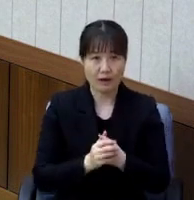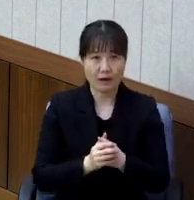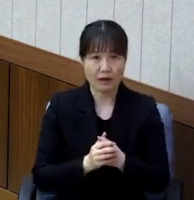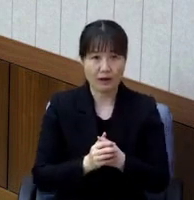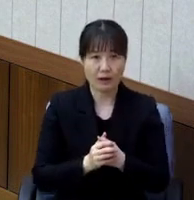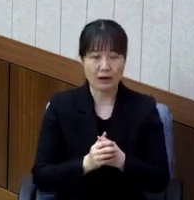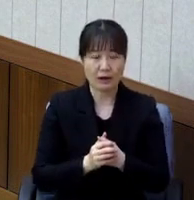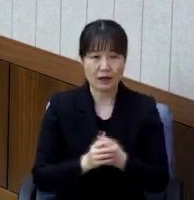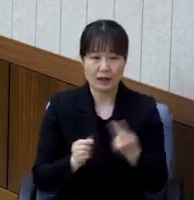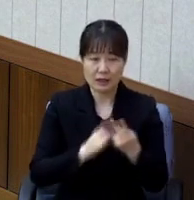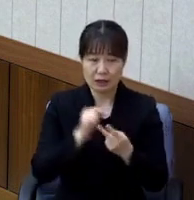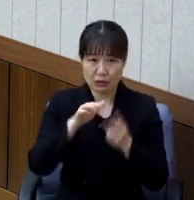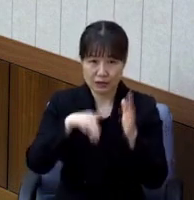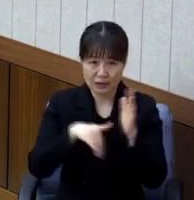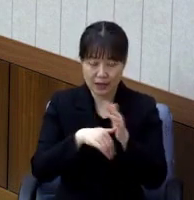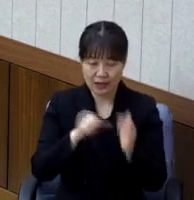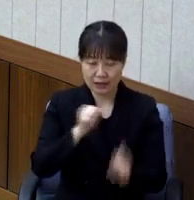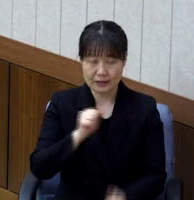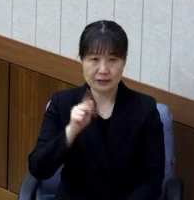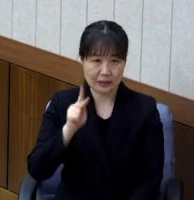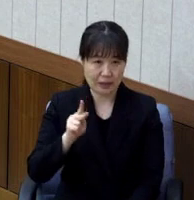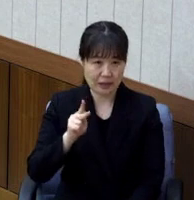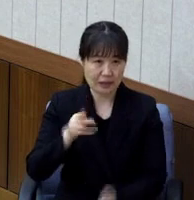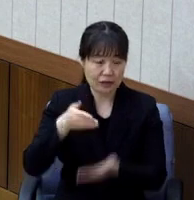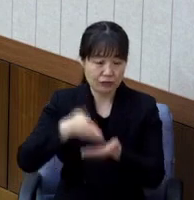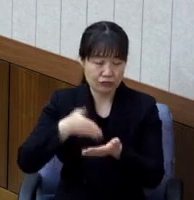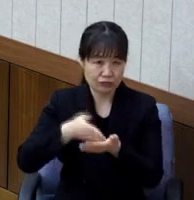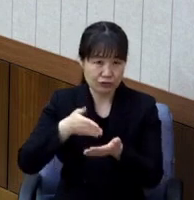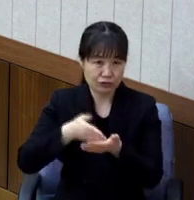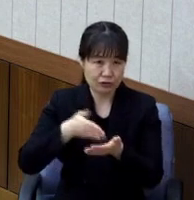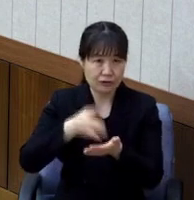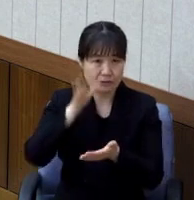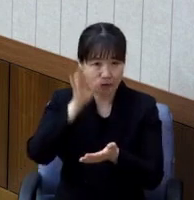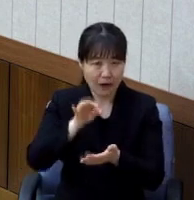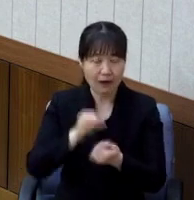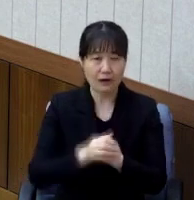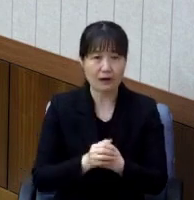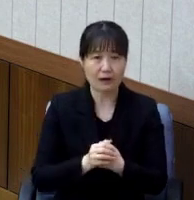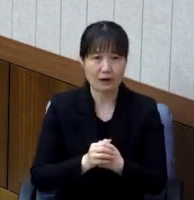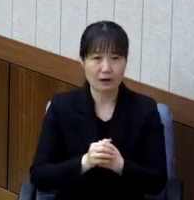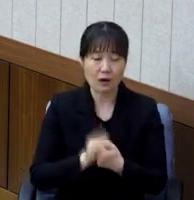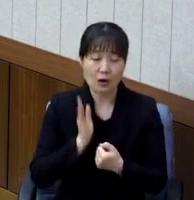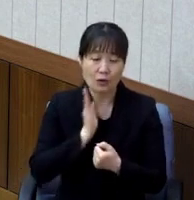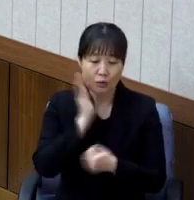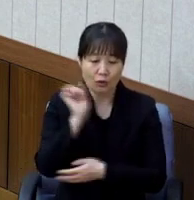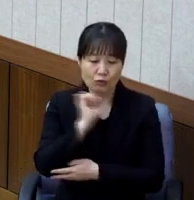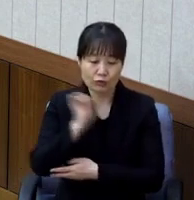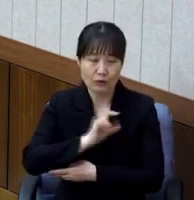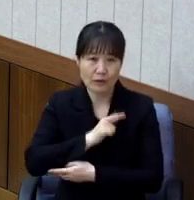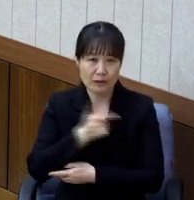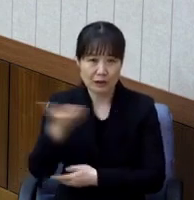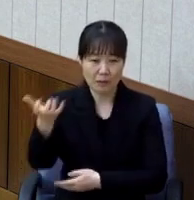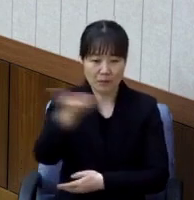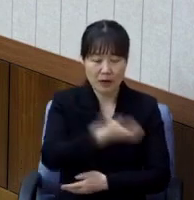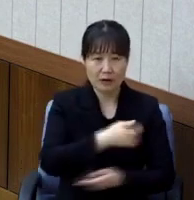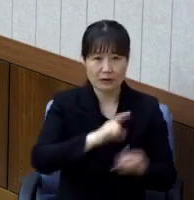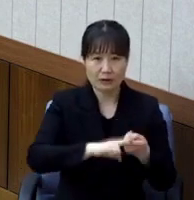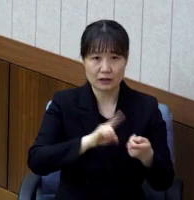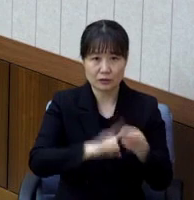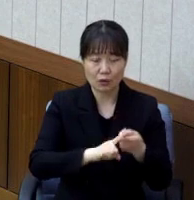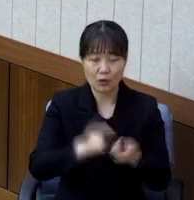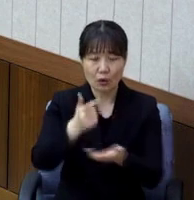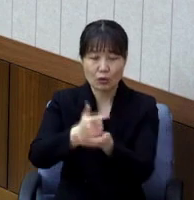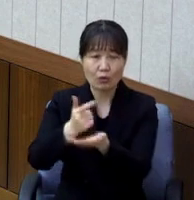26일 자 SK 브로드밴드 서울 뉴스 도봉 운전 면허 시험장 이전 관련 뉴스에 따르면 오종록 노원